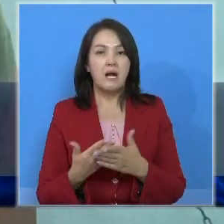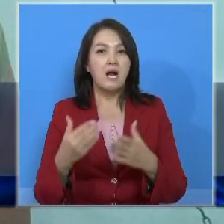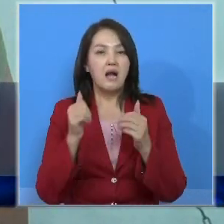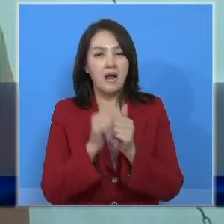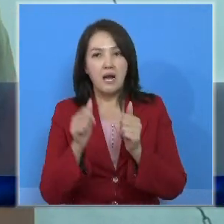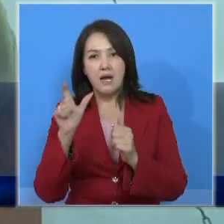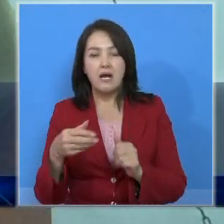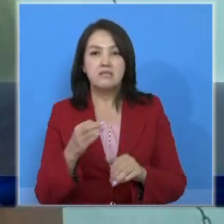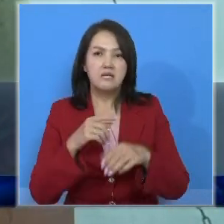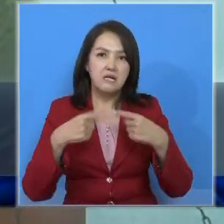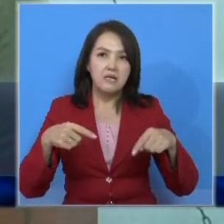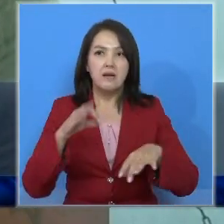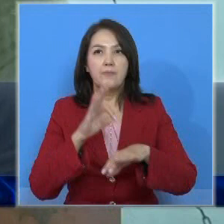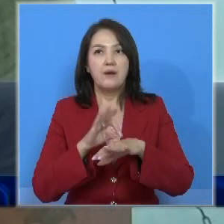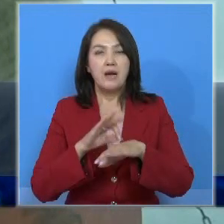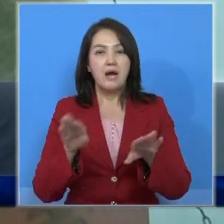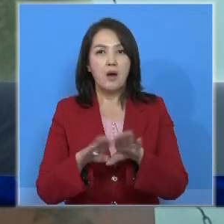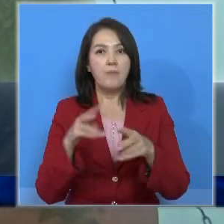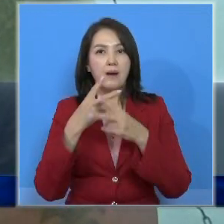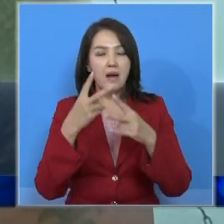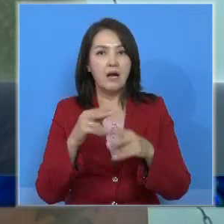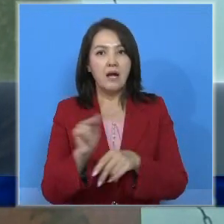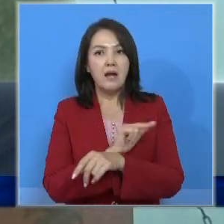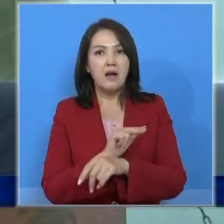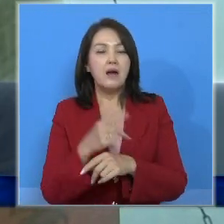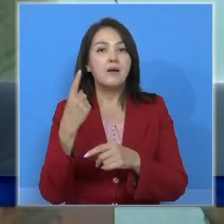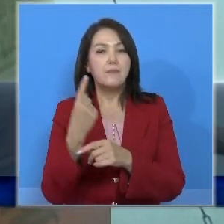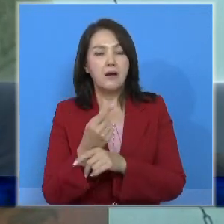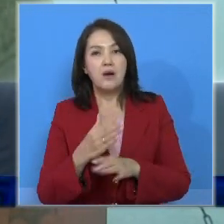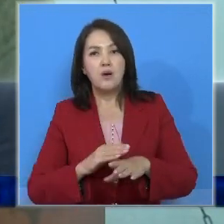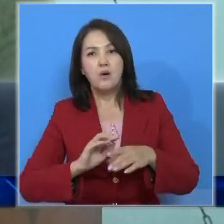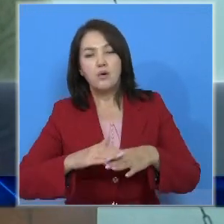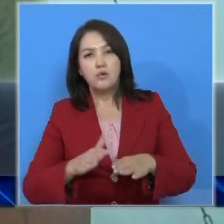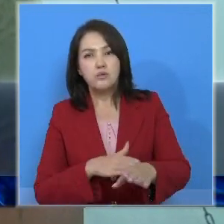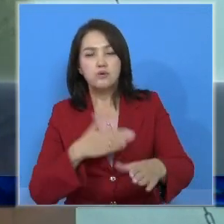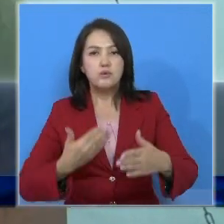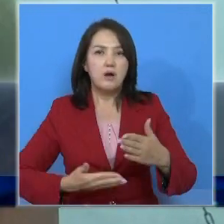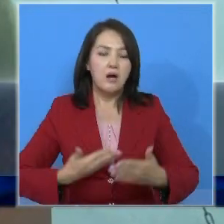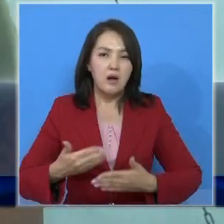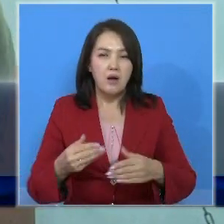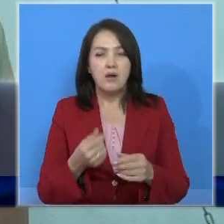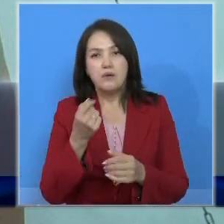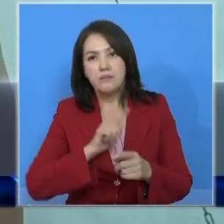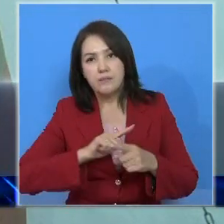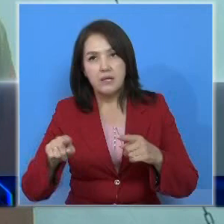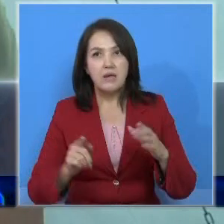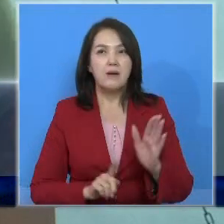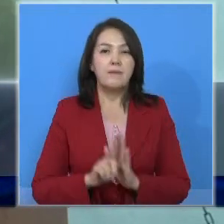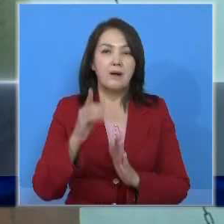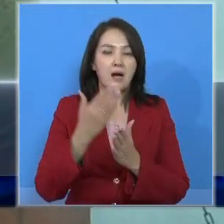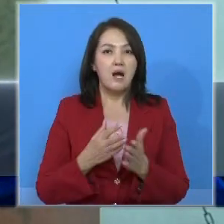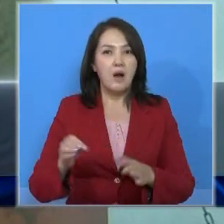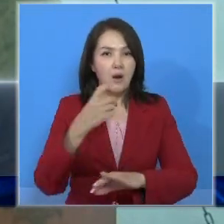Är adamın diagnozı är türlü. Soğan qara emdelu merzimi biriude uzaq jürse, endi biri tez ayaqqa turıp ketip jatat. Bastapqıda men